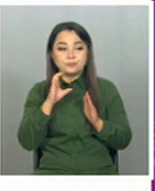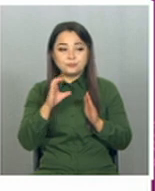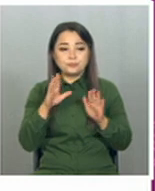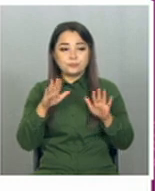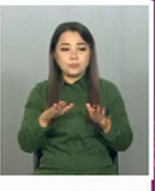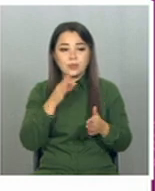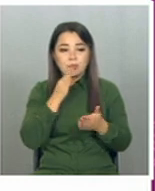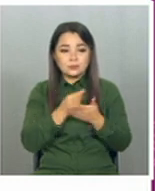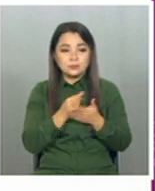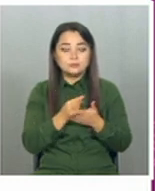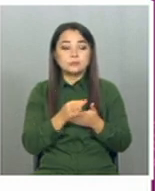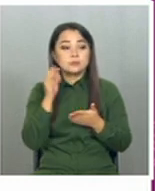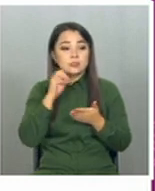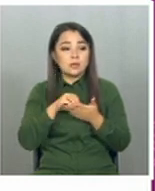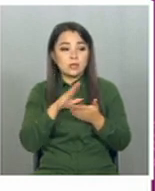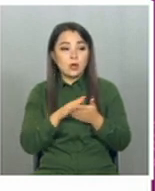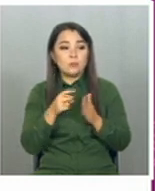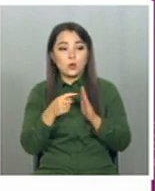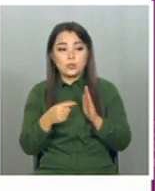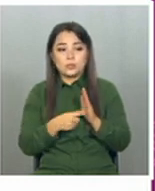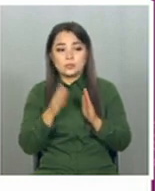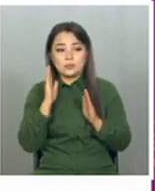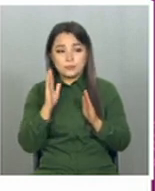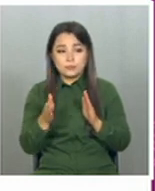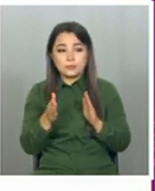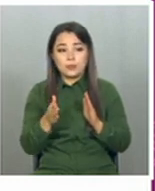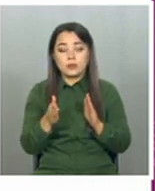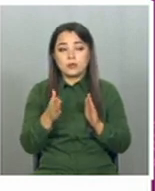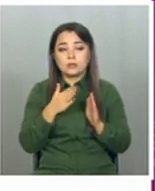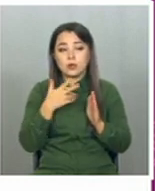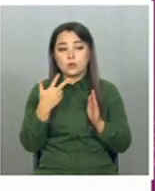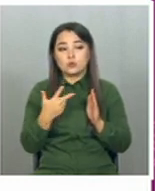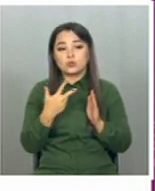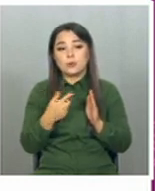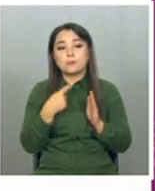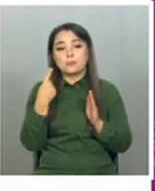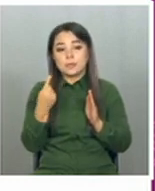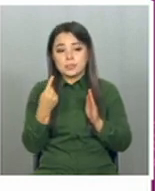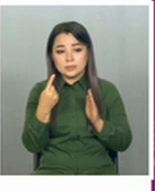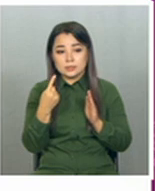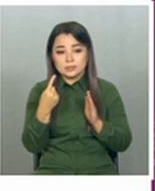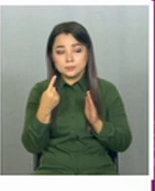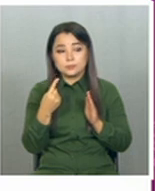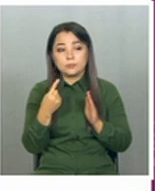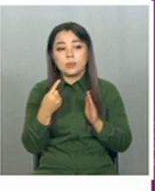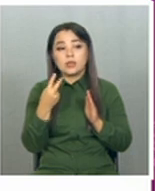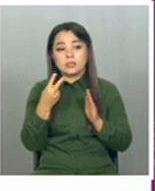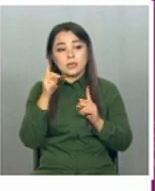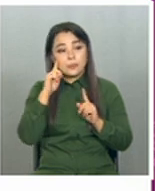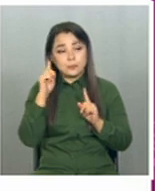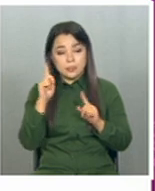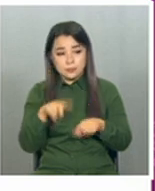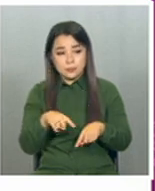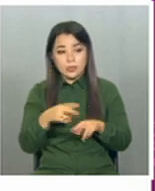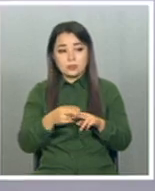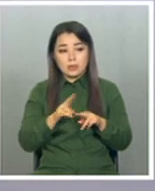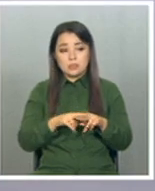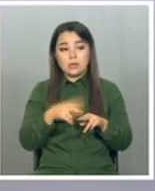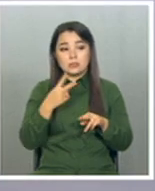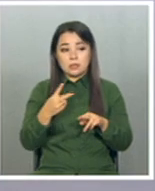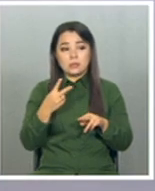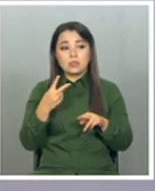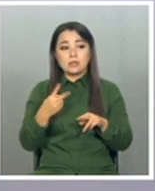алдындағы коэффициентке бөлсек, бізде 3-тен 1, яғни мынау 2-ні біз білеміз, е? 2-ні 2-ден